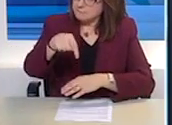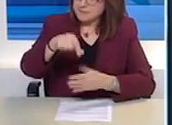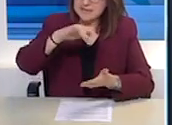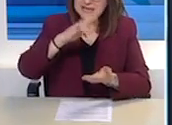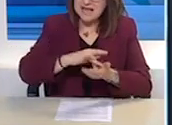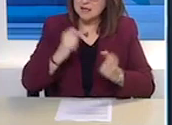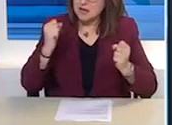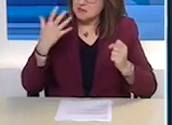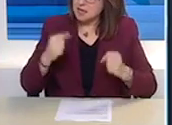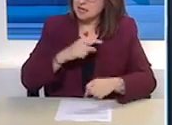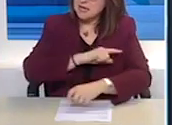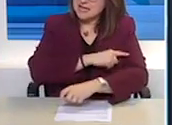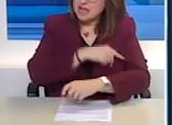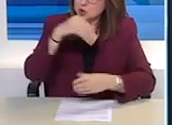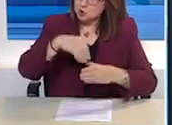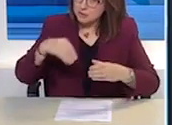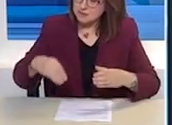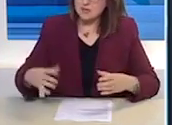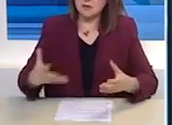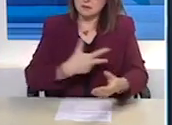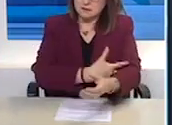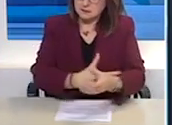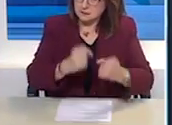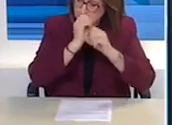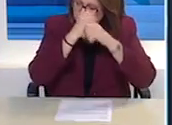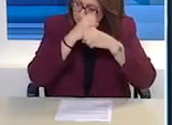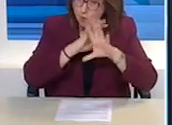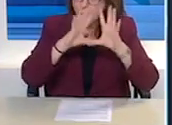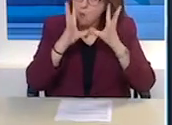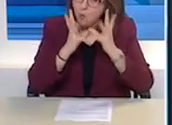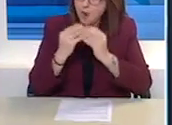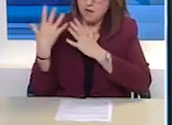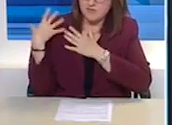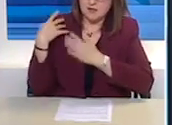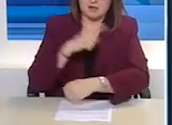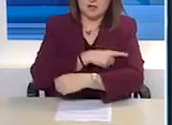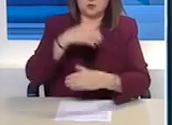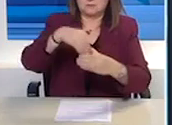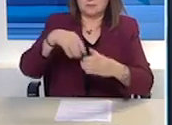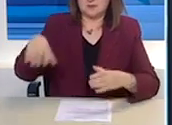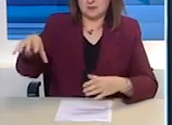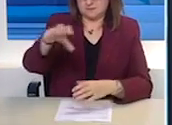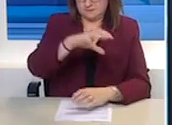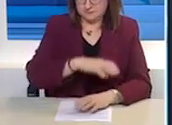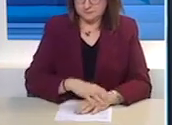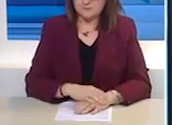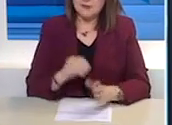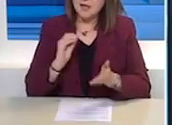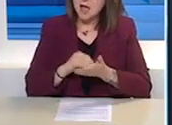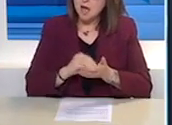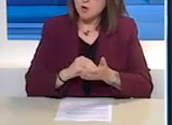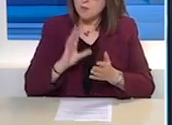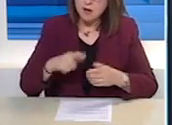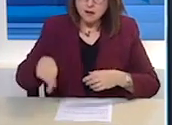και σε διαγνωστικές εξετάσεις αν αυτό κριθεί απαραίτητο από τους θεράποντες ιατρούς. Επίσης, θα είναι δυνατή η παραπομπή